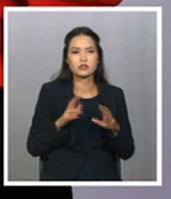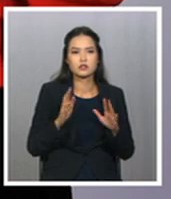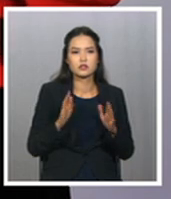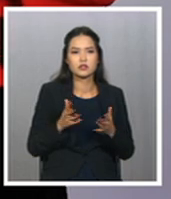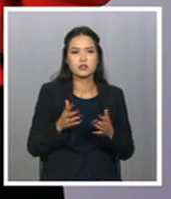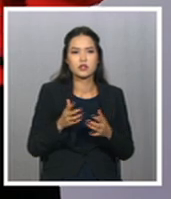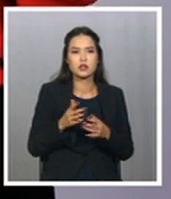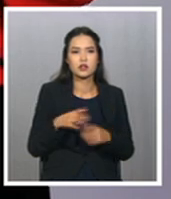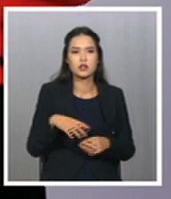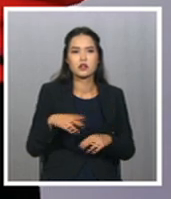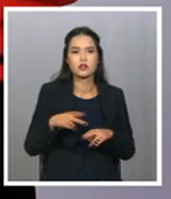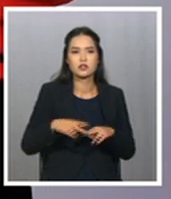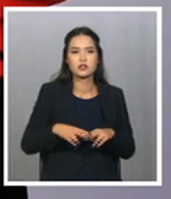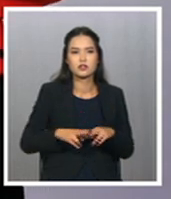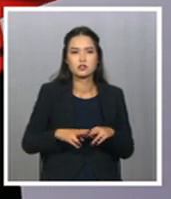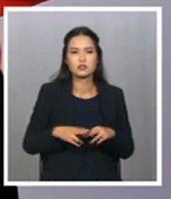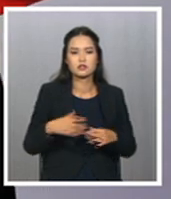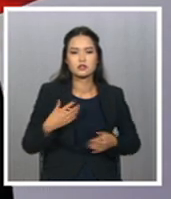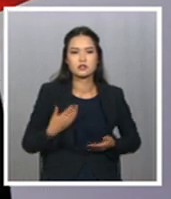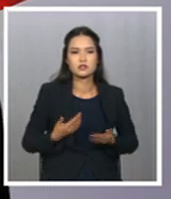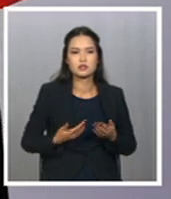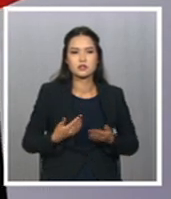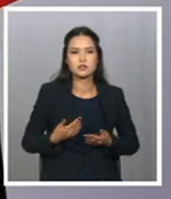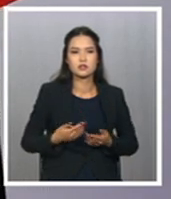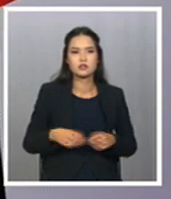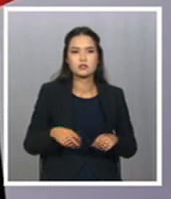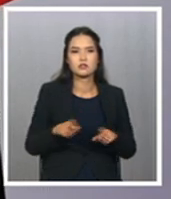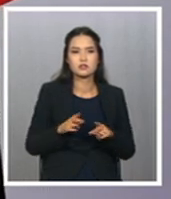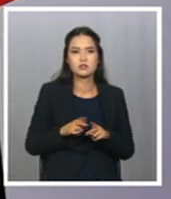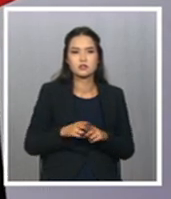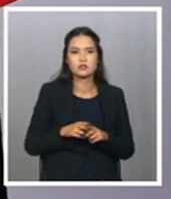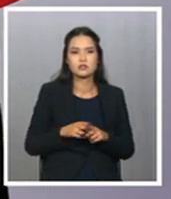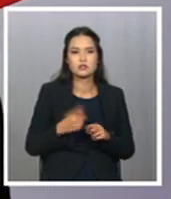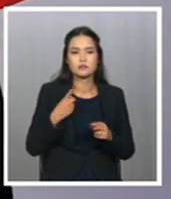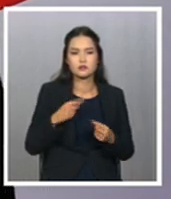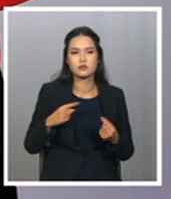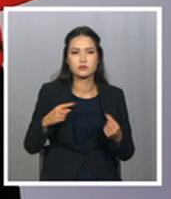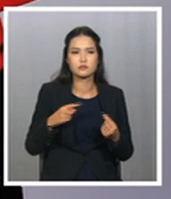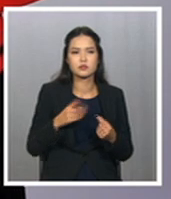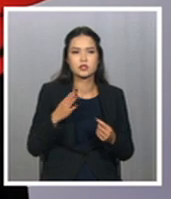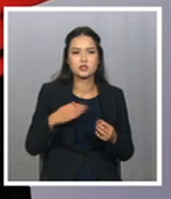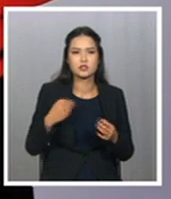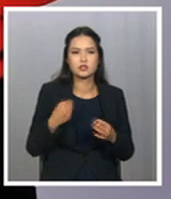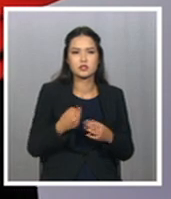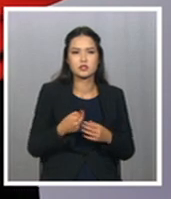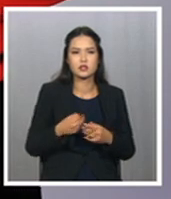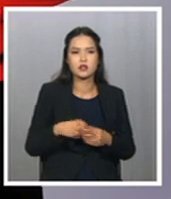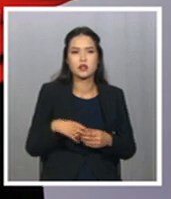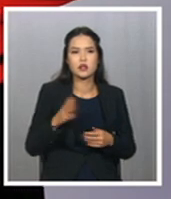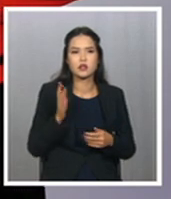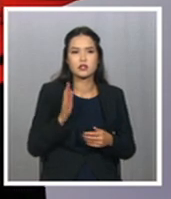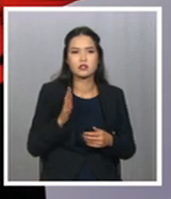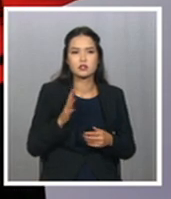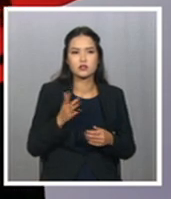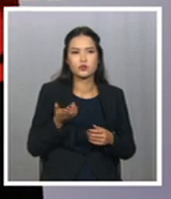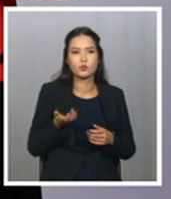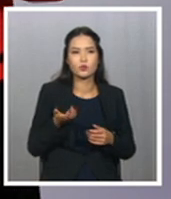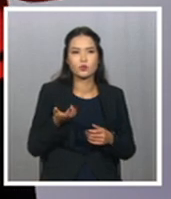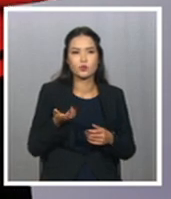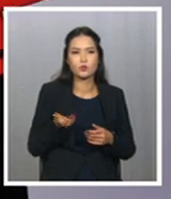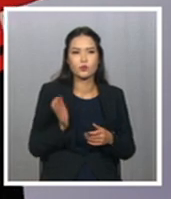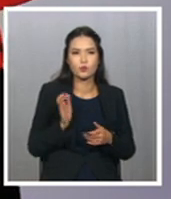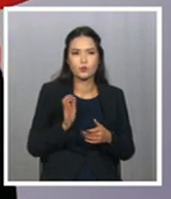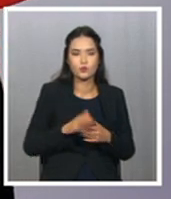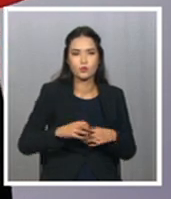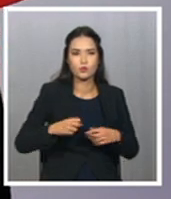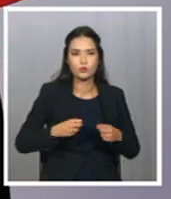екеуі, егер де бірімізден ол, бірімізден қыз туса, атастырып құда болайық. Екеумізден